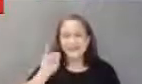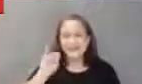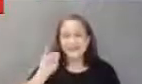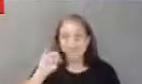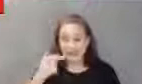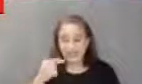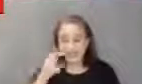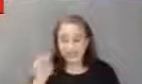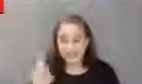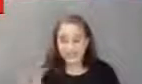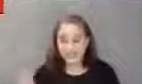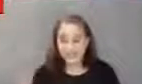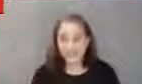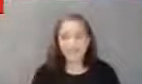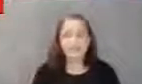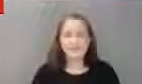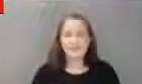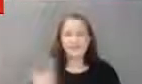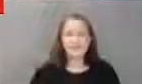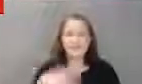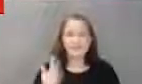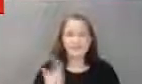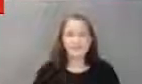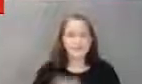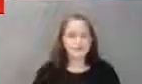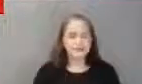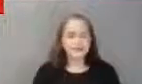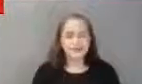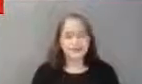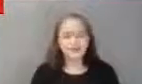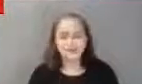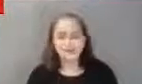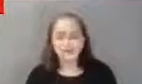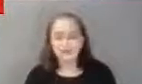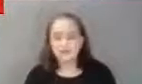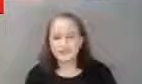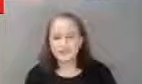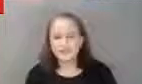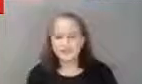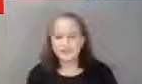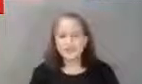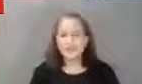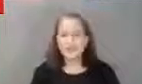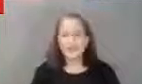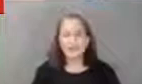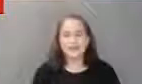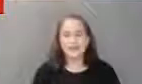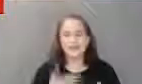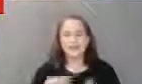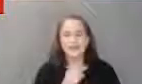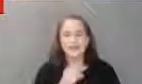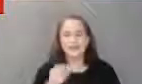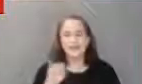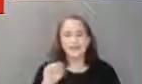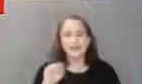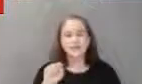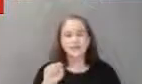ko? Napakaganda kasi, darling. Gusto mong kalbuhin kita mamaya, darling.